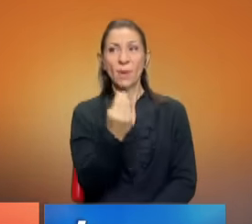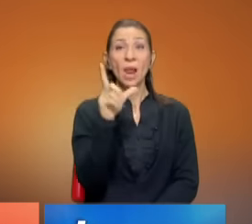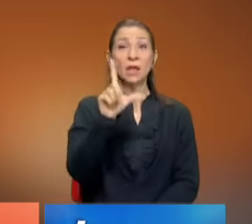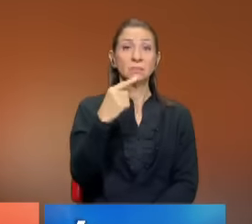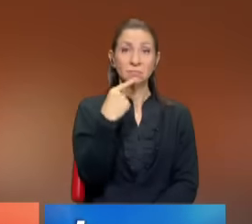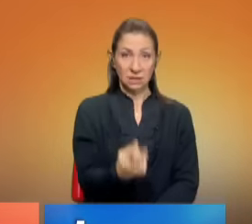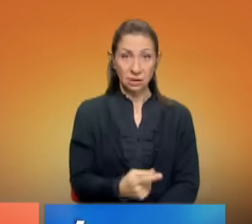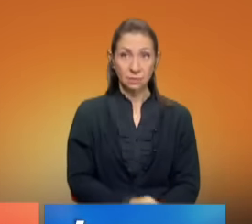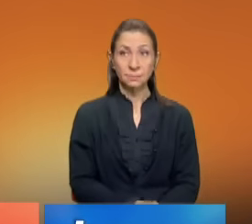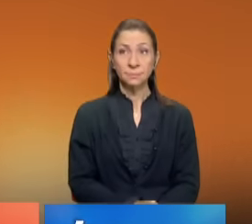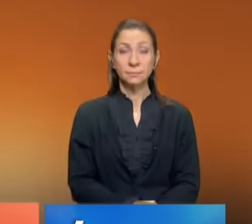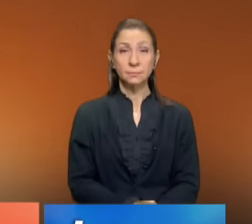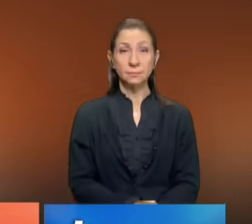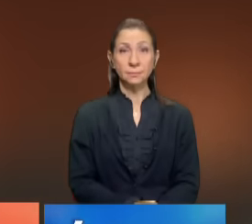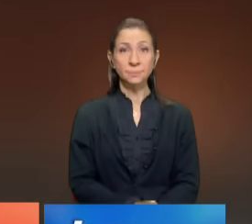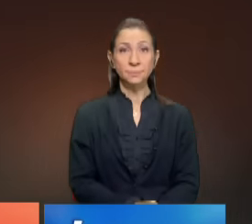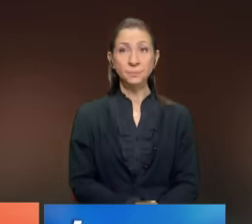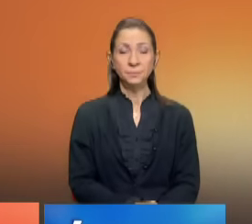açıkladı.